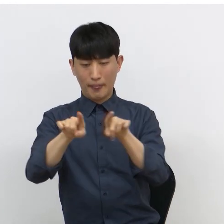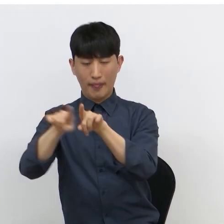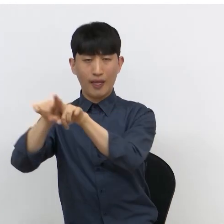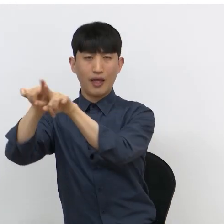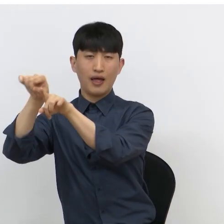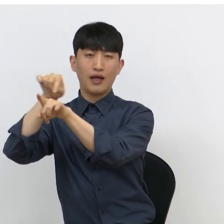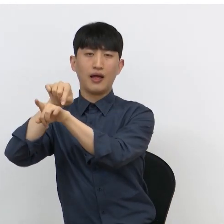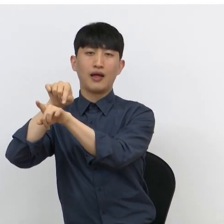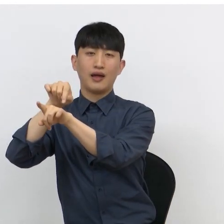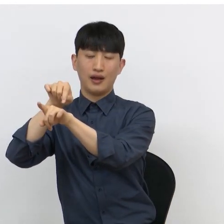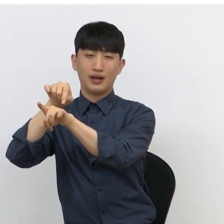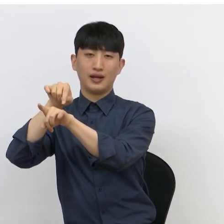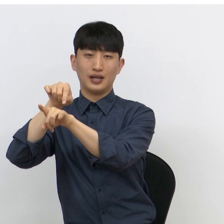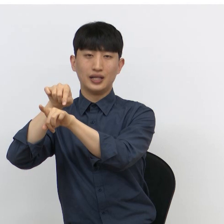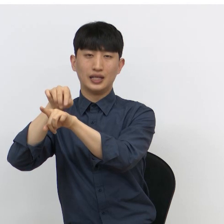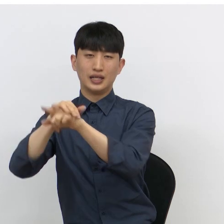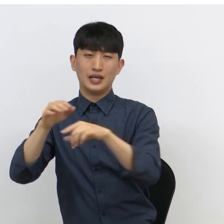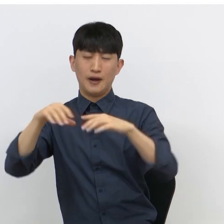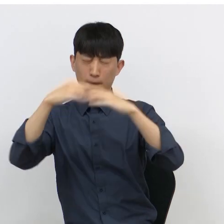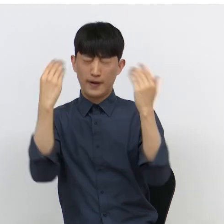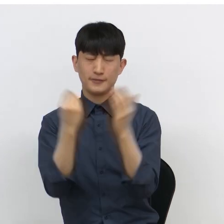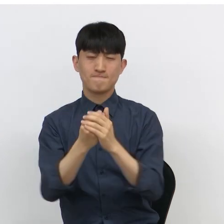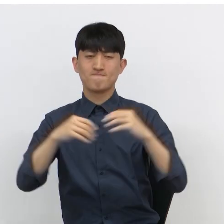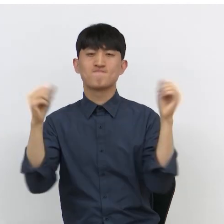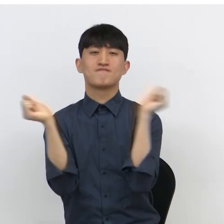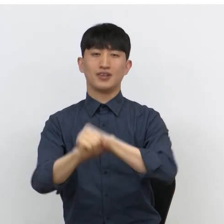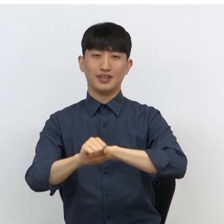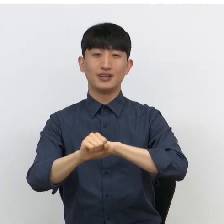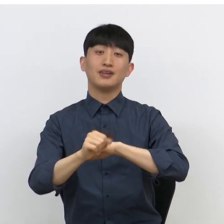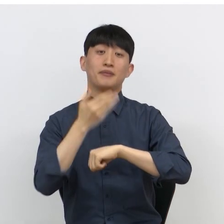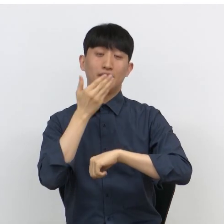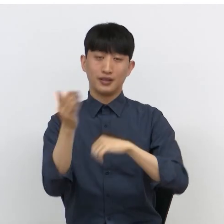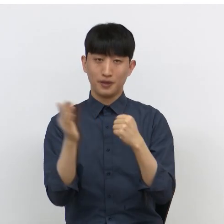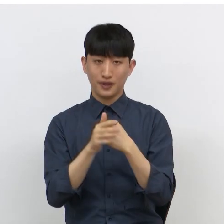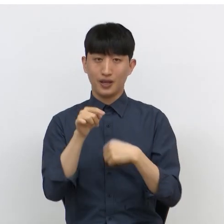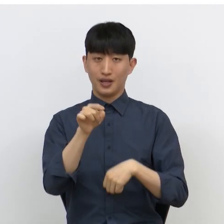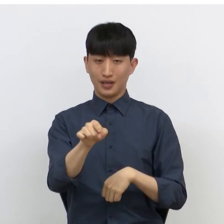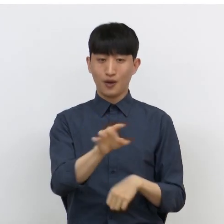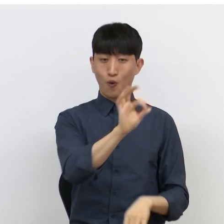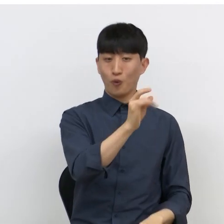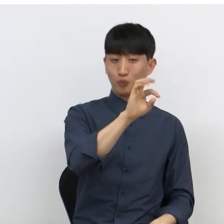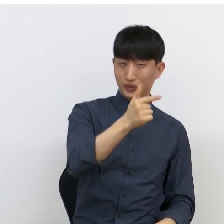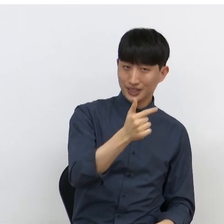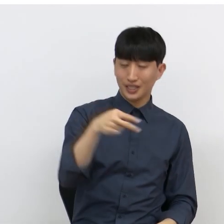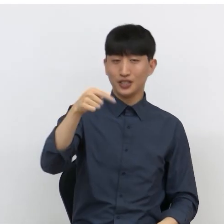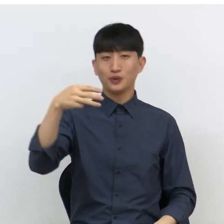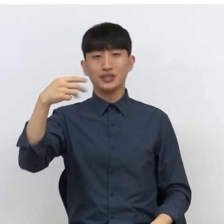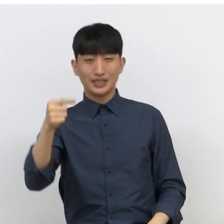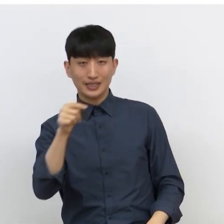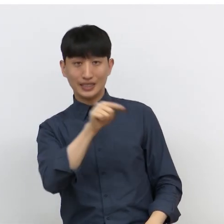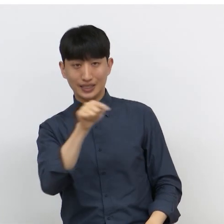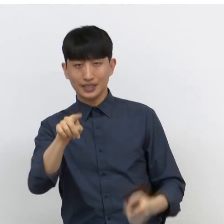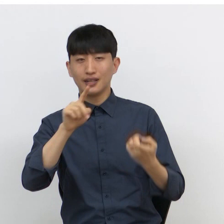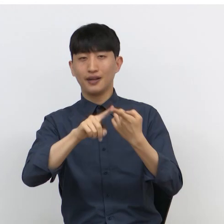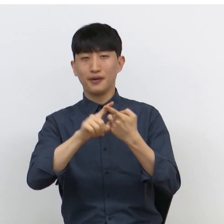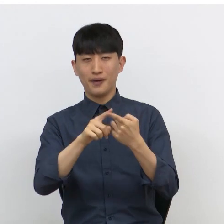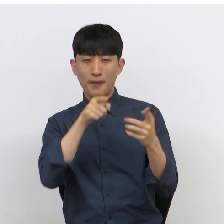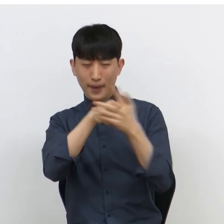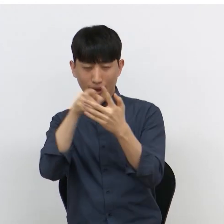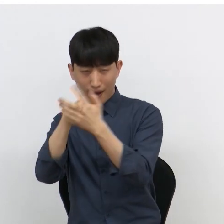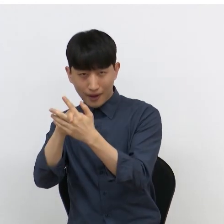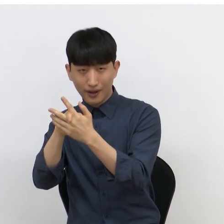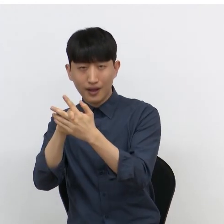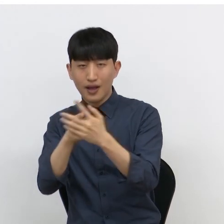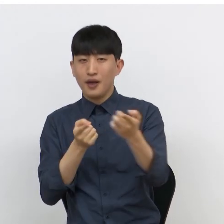이런 경우는 영구적으로 손상될 가능성이 있기 때문에 이 오픈 서킷과 숏 서킷을 잘 파악을 해서